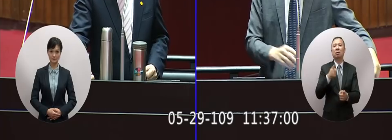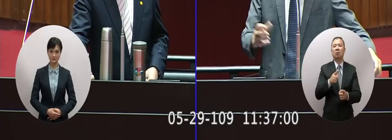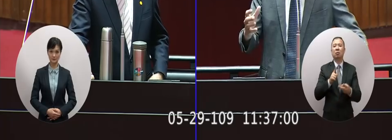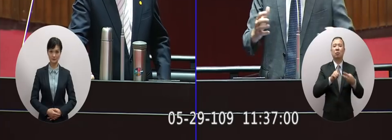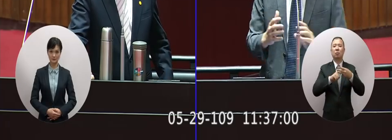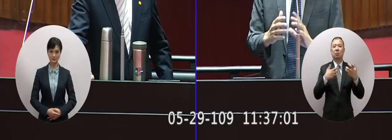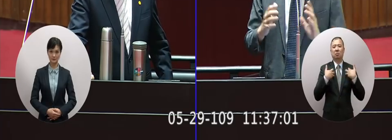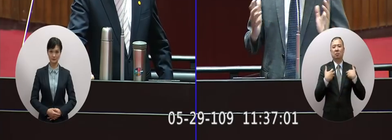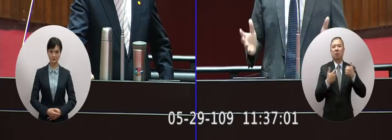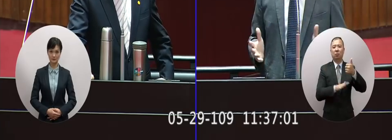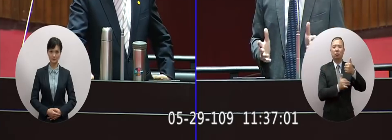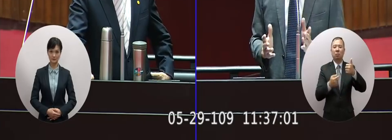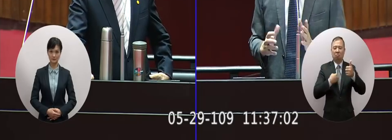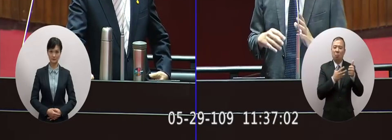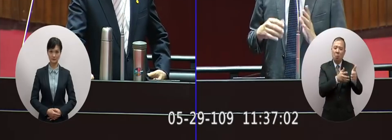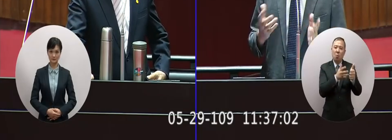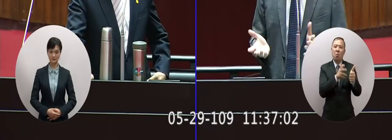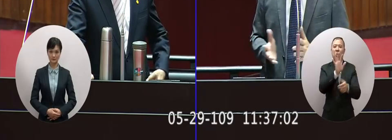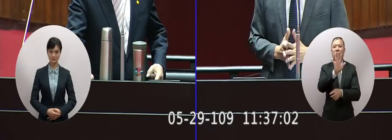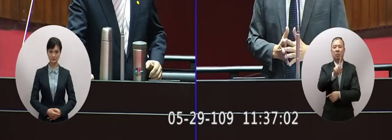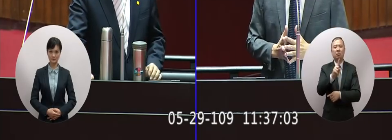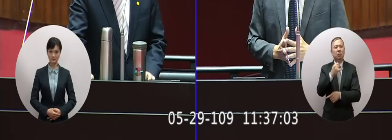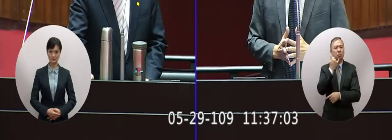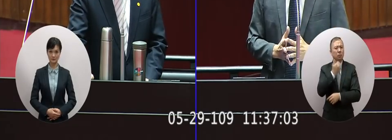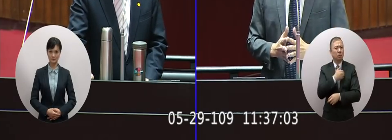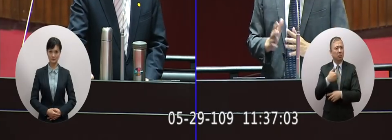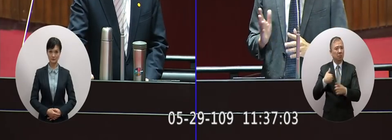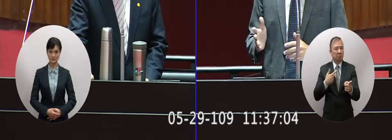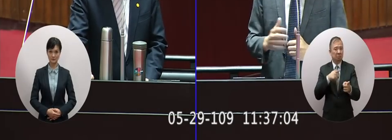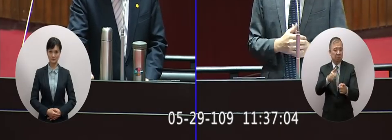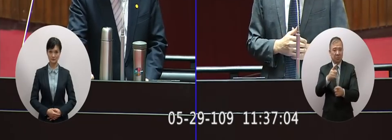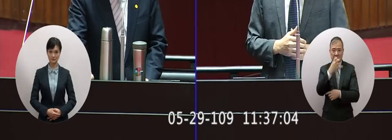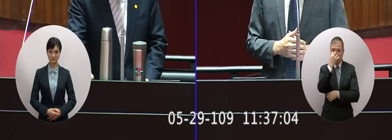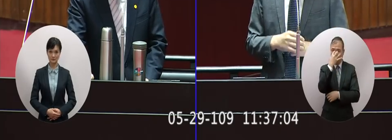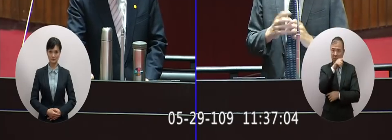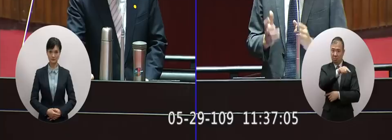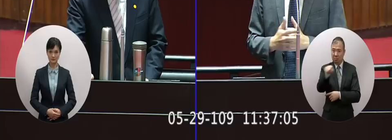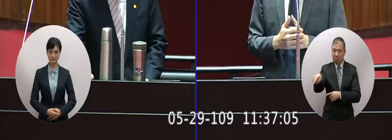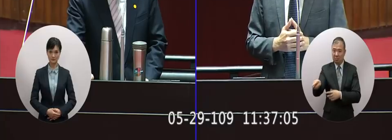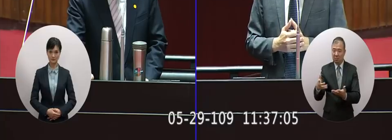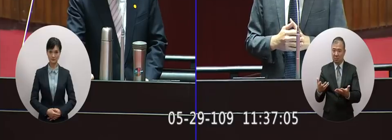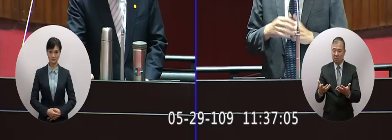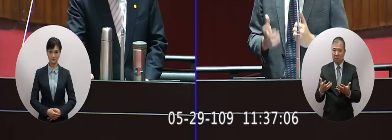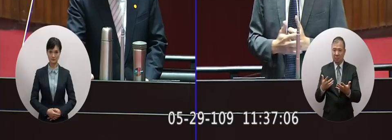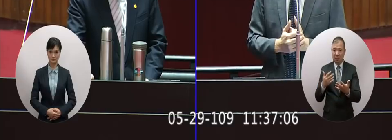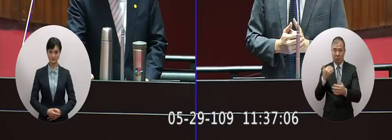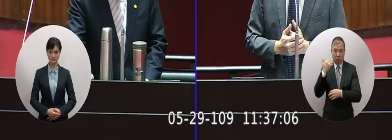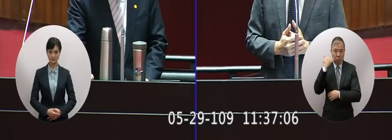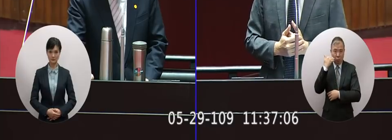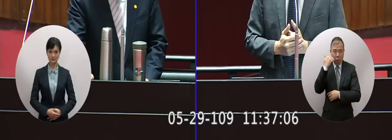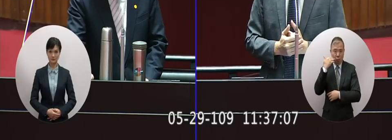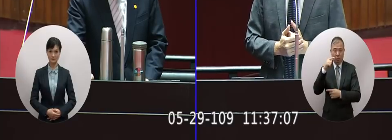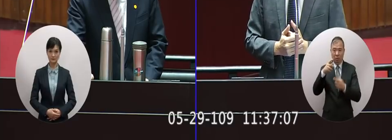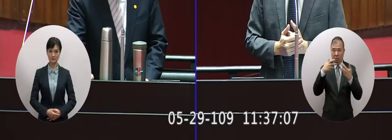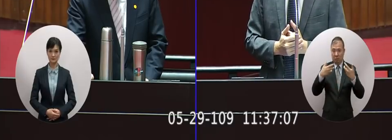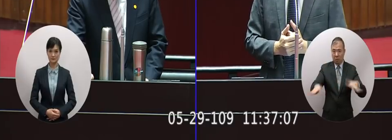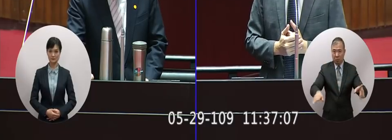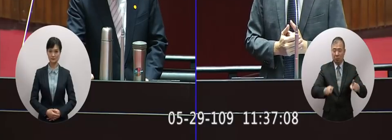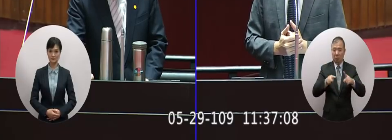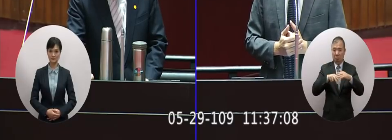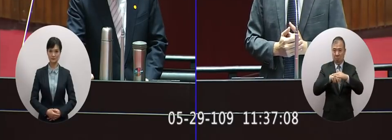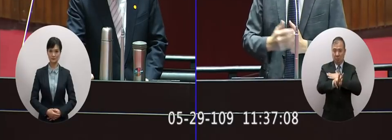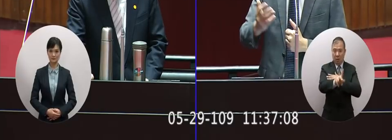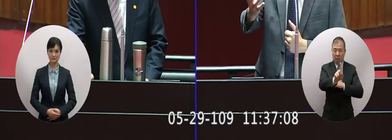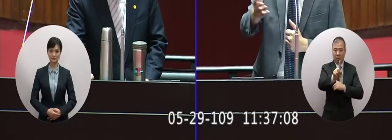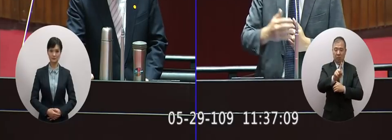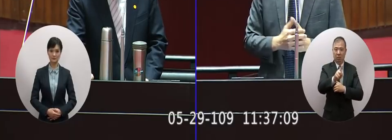多哈，其实也可能会说在这个情势上的这个变化。会大量的，要是有很多这种申请庇护的人要出